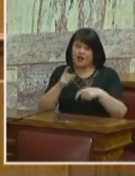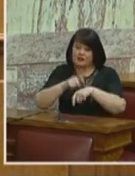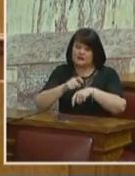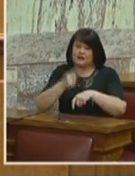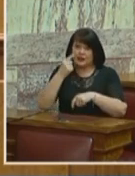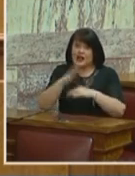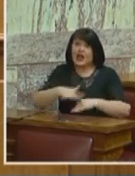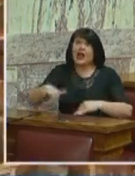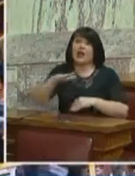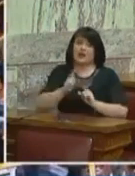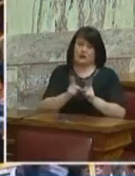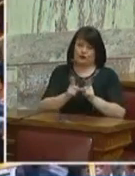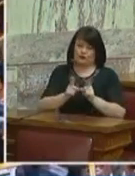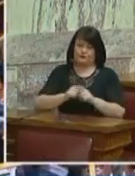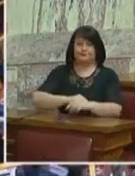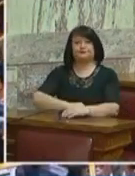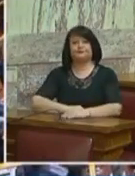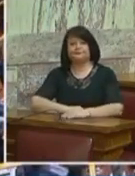λαό.